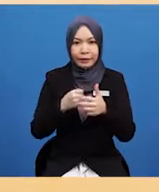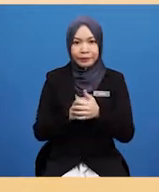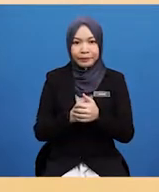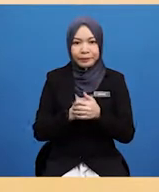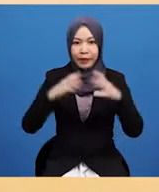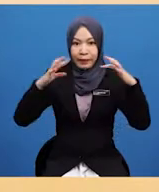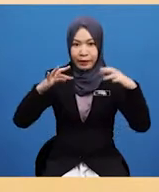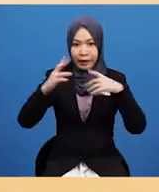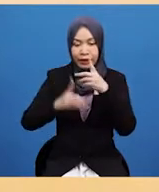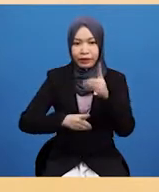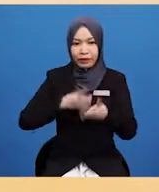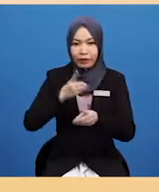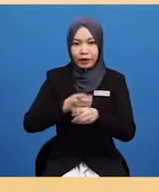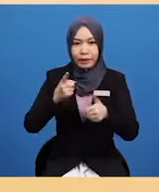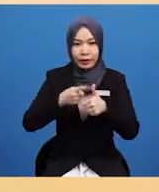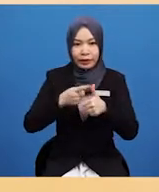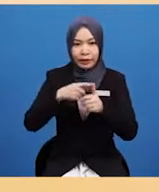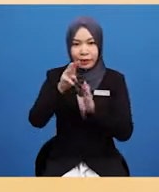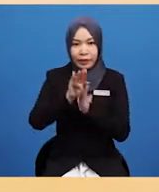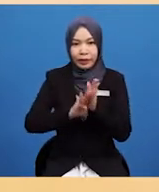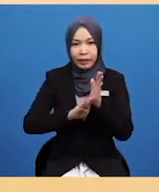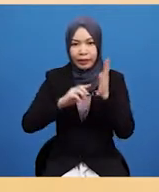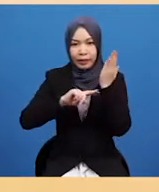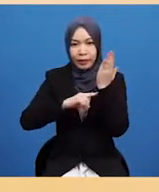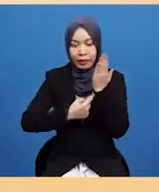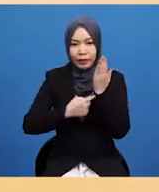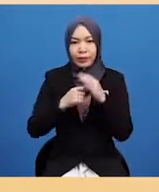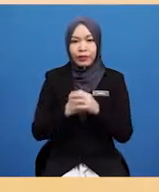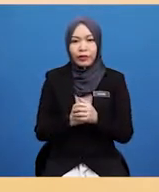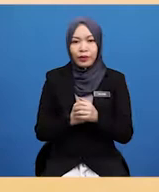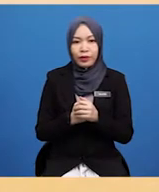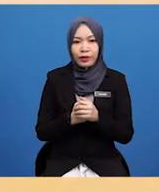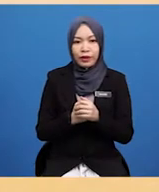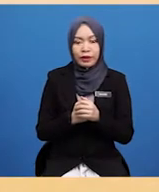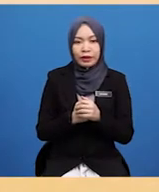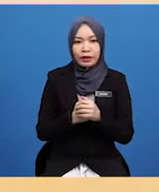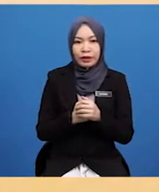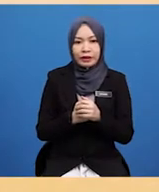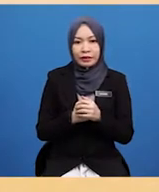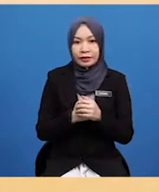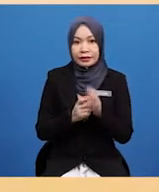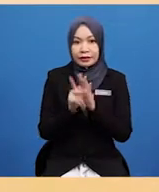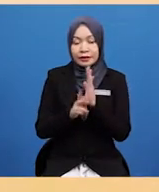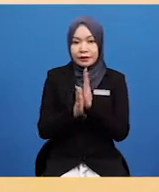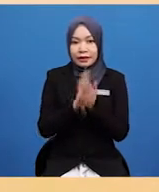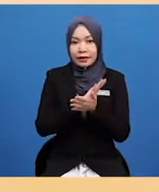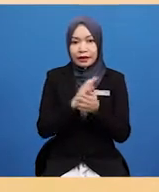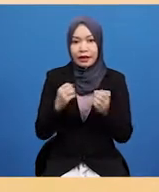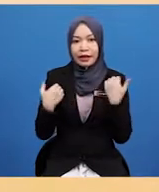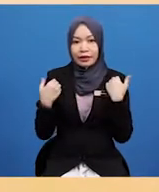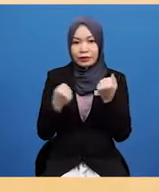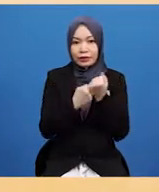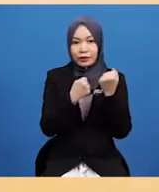Perang Dunia Pertama bermula apabila Austria-Hungary dengan sokongan Jerman mengisytiharkan